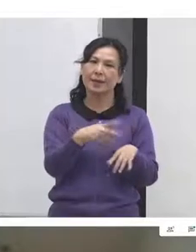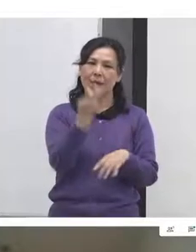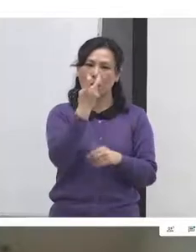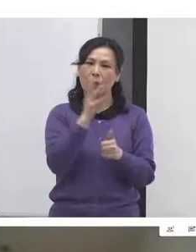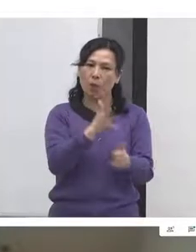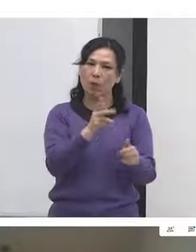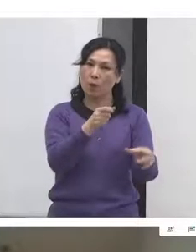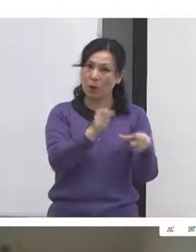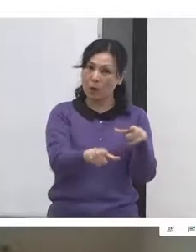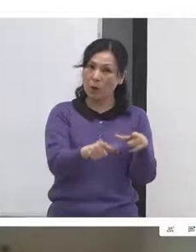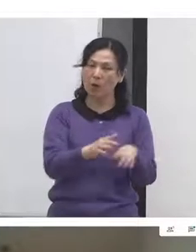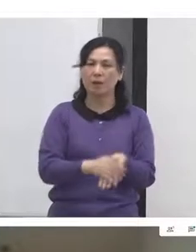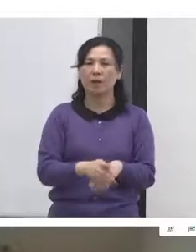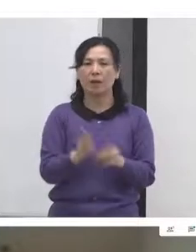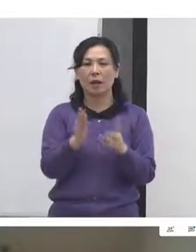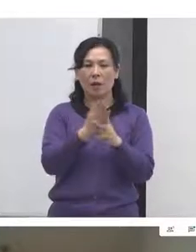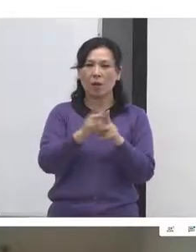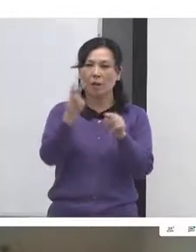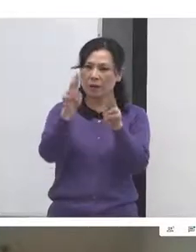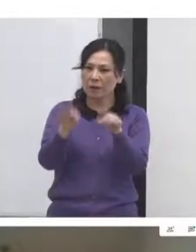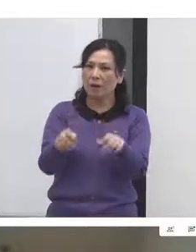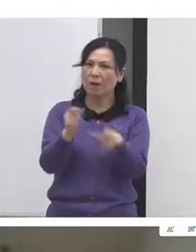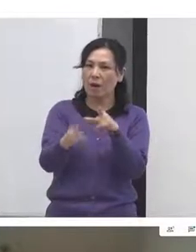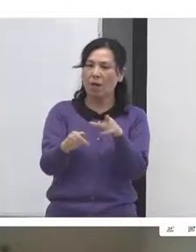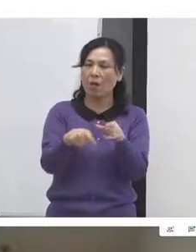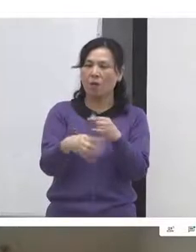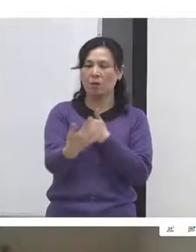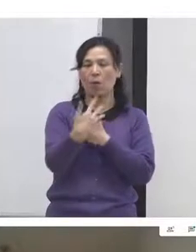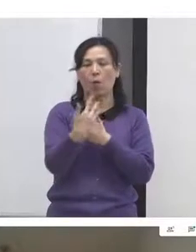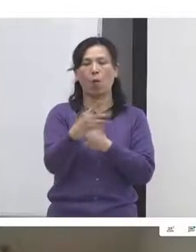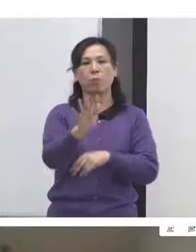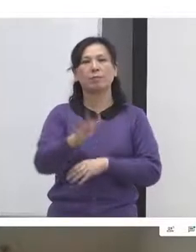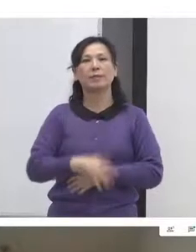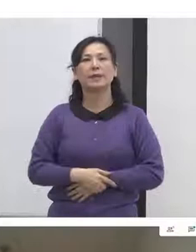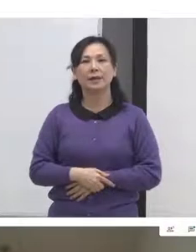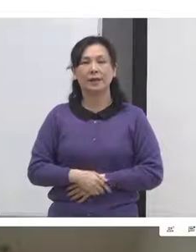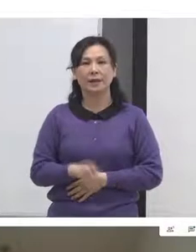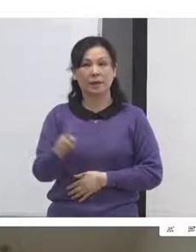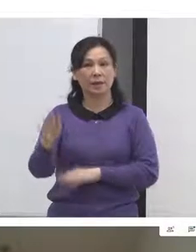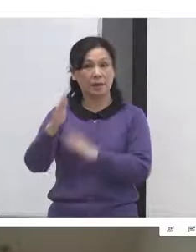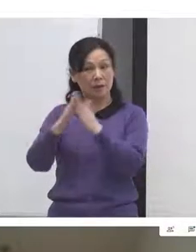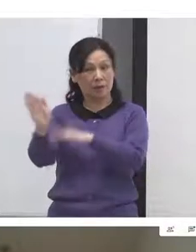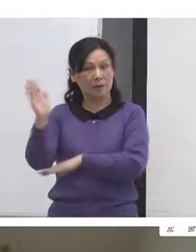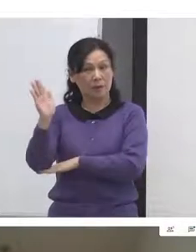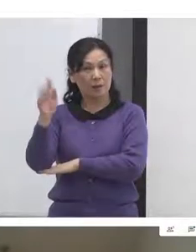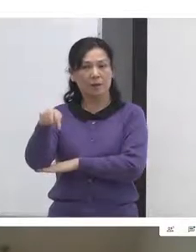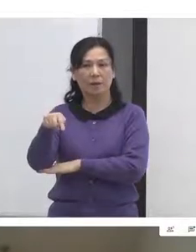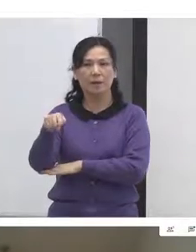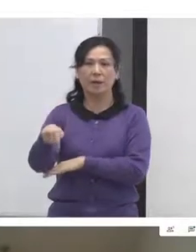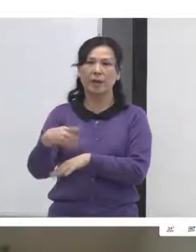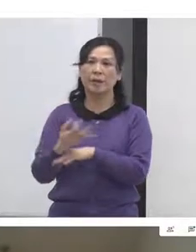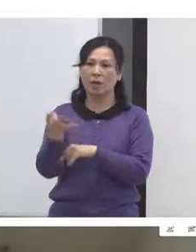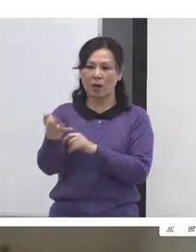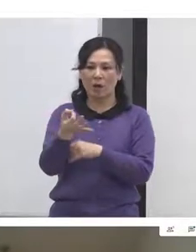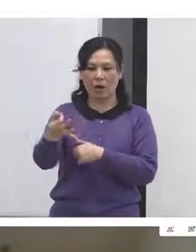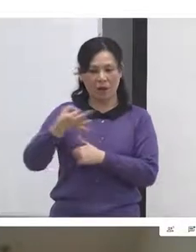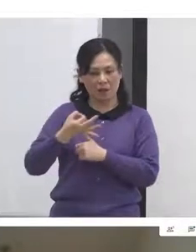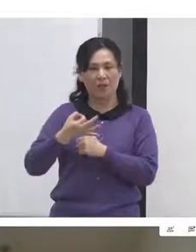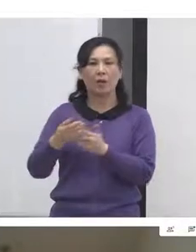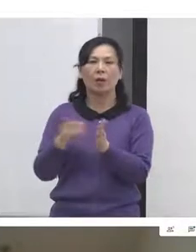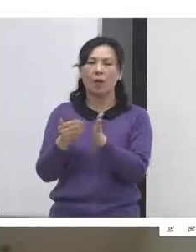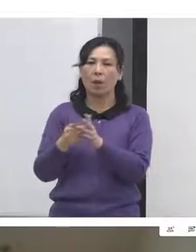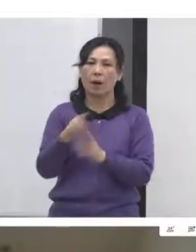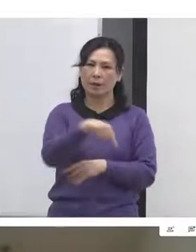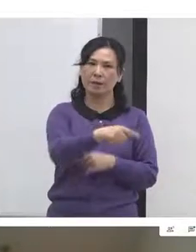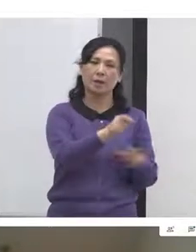是资讯公司进来。那所以就是说，不光只是市政府投一笔预算，那也是会有一些